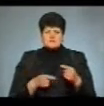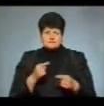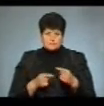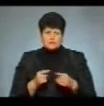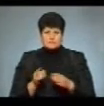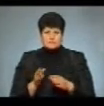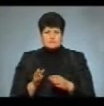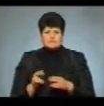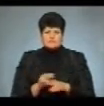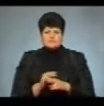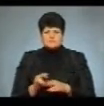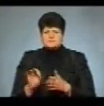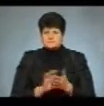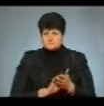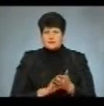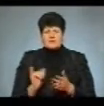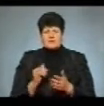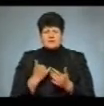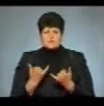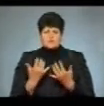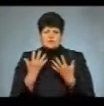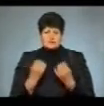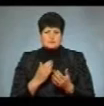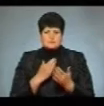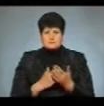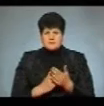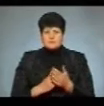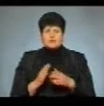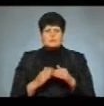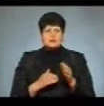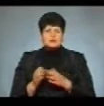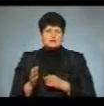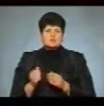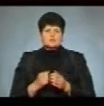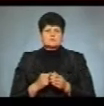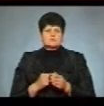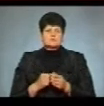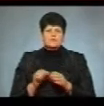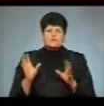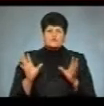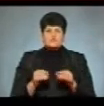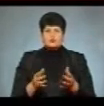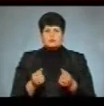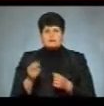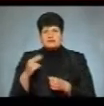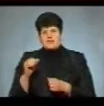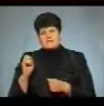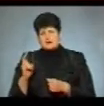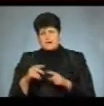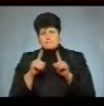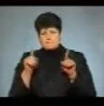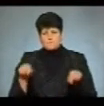усувалися по ходу, і ми маємо на сьогоднішній день практично майже всі отримані ДВК,